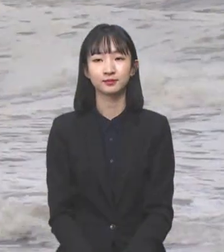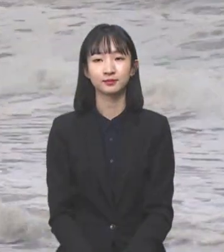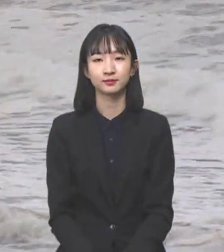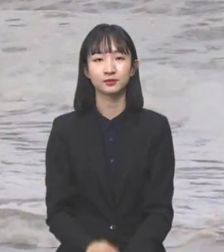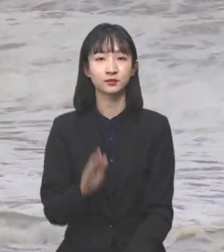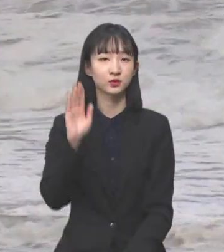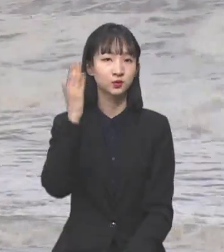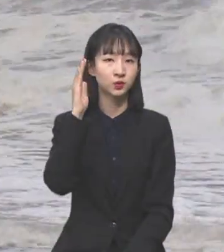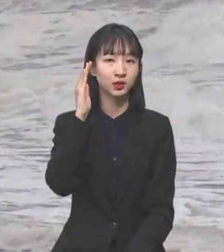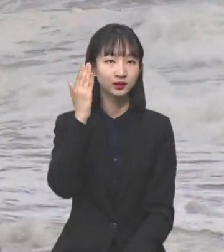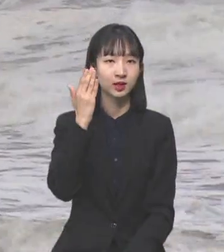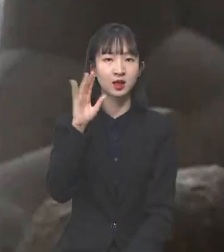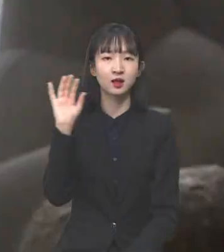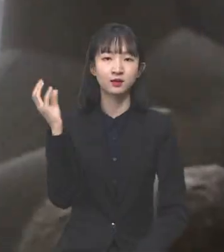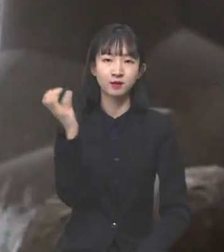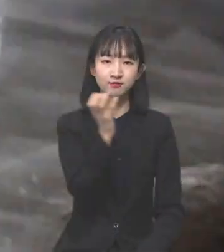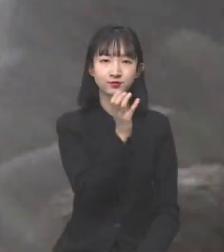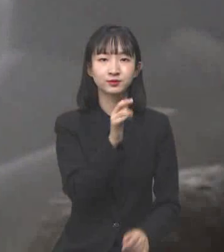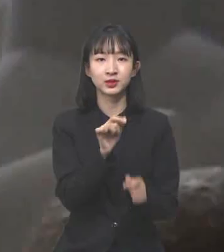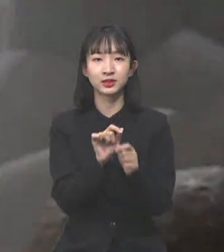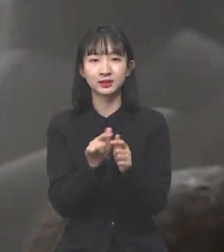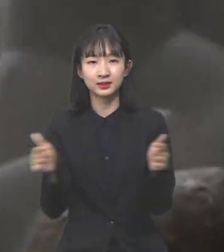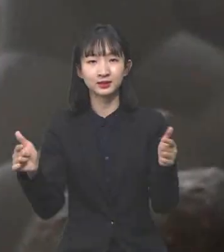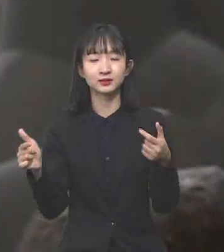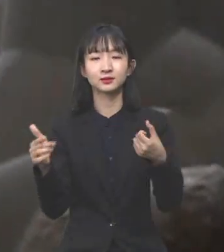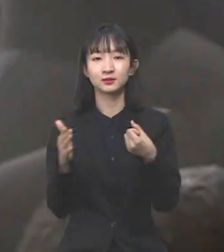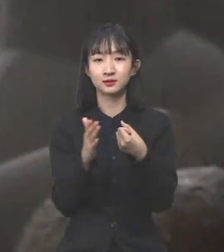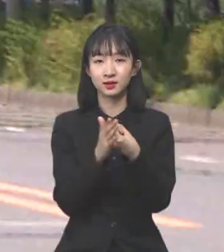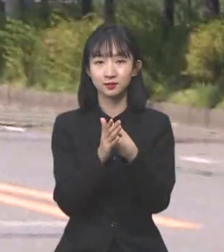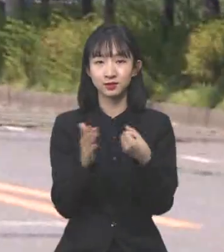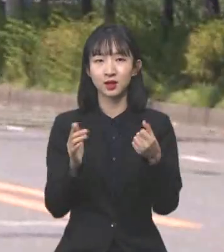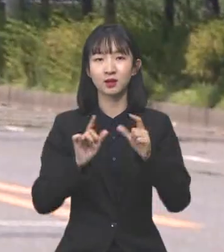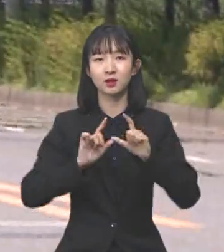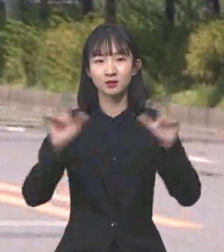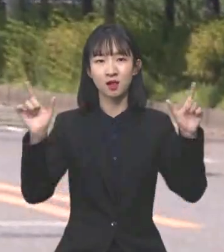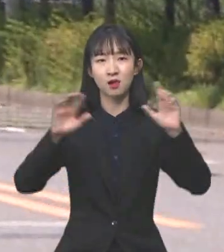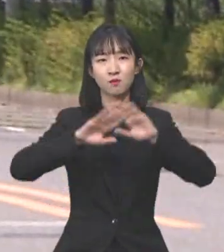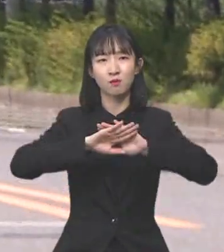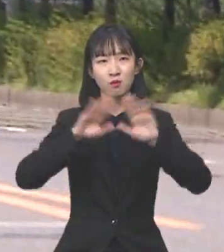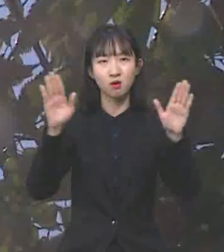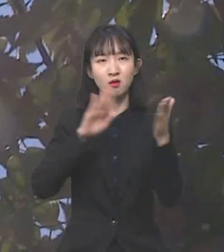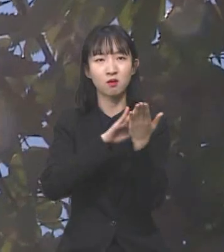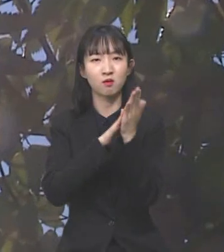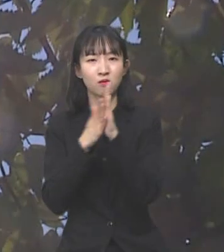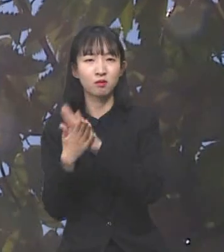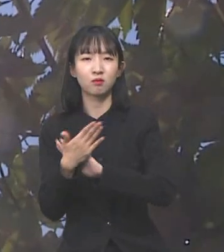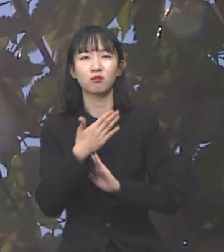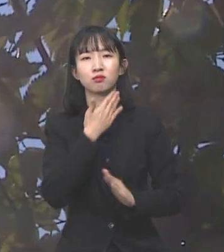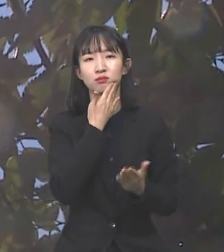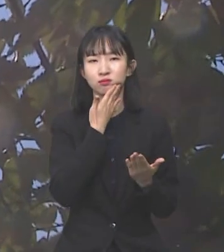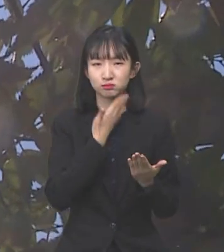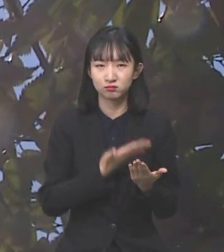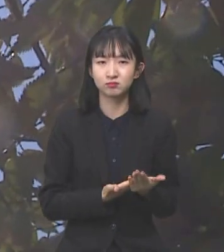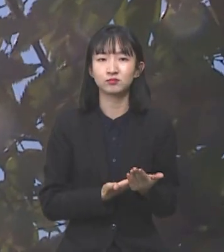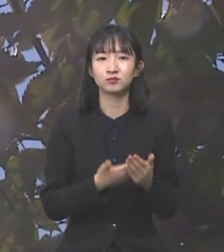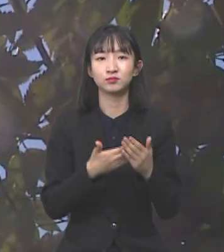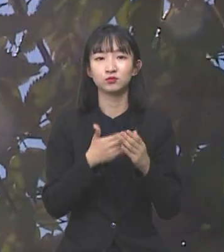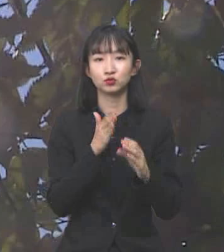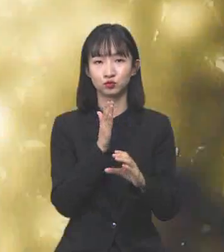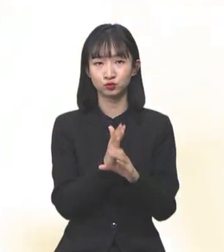최근 급증한 태풍 등의 기상 이변으로 인해 기후변화대응 의 중요성이 어느 때보다 장조 되고 있는